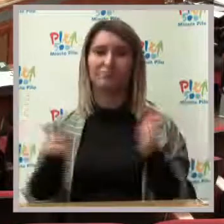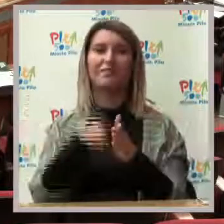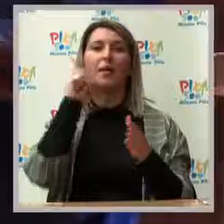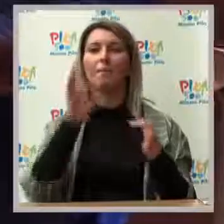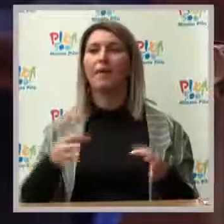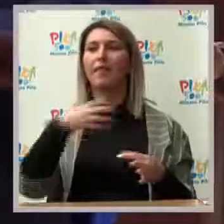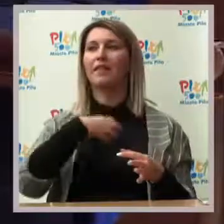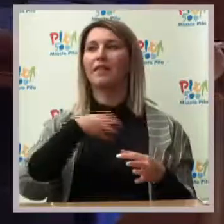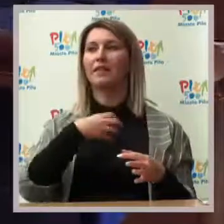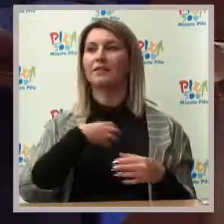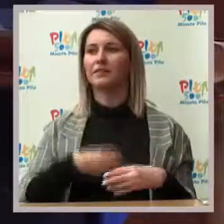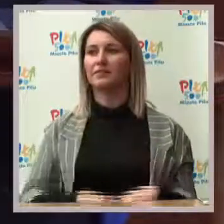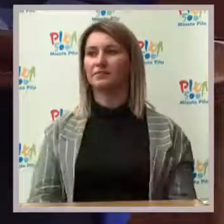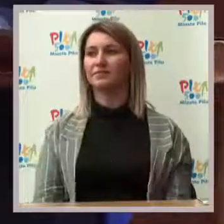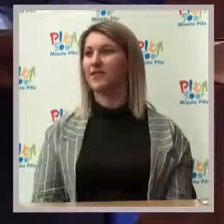dyrektora.